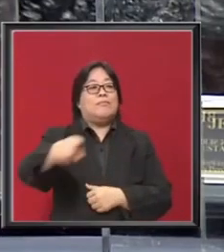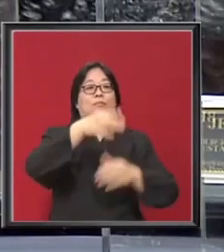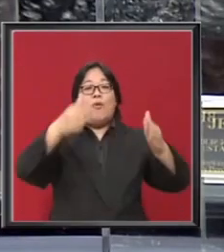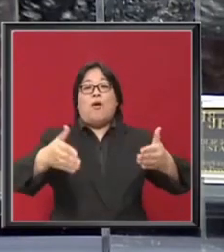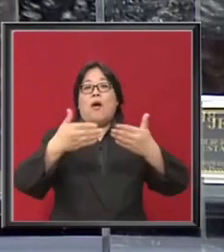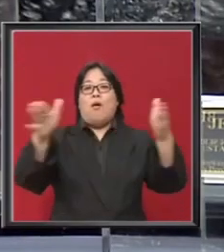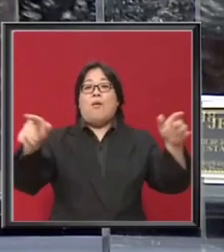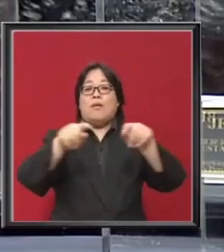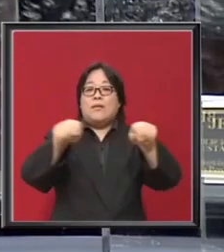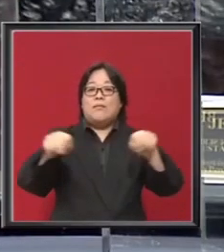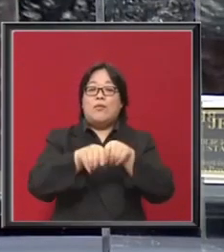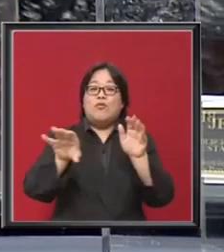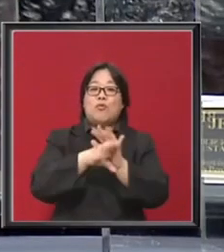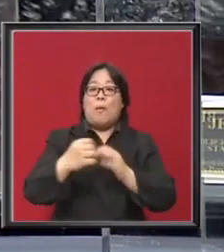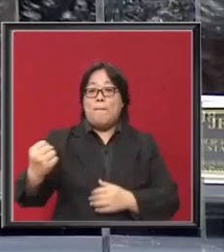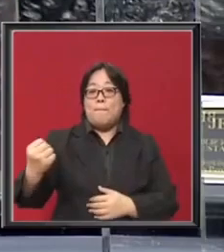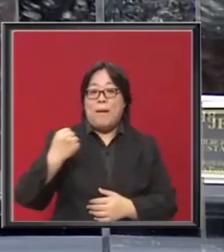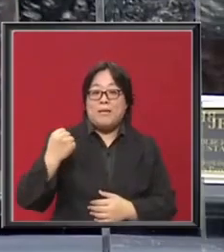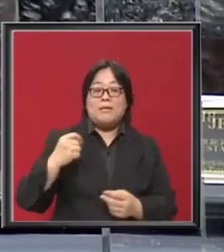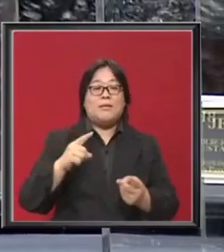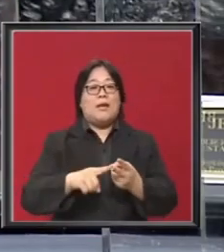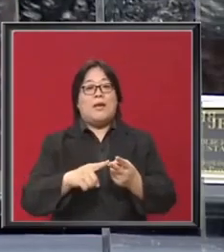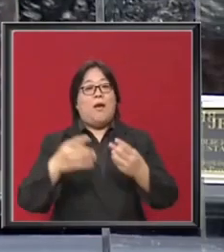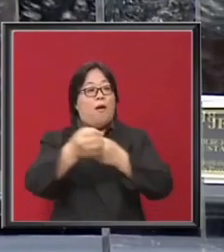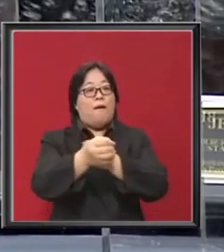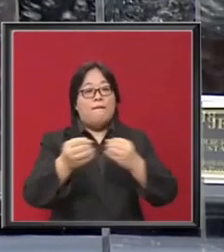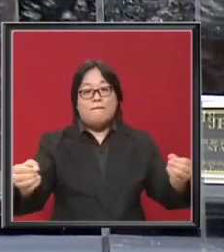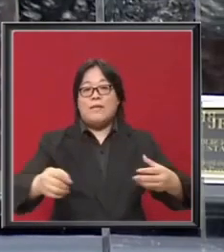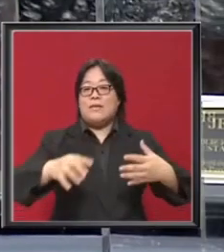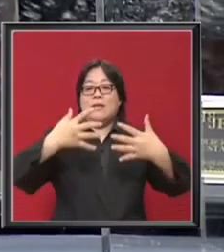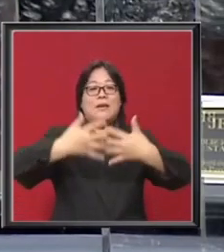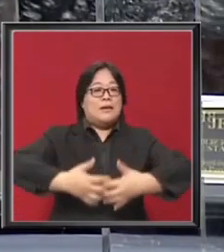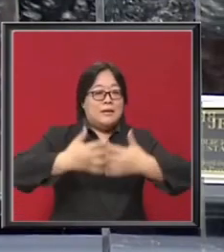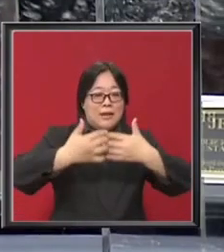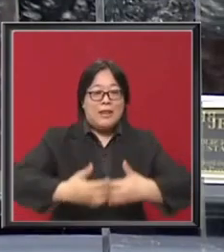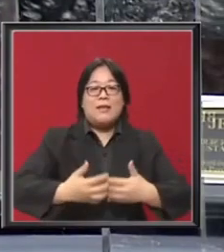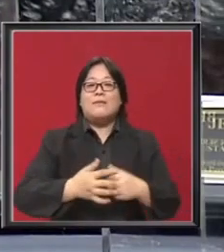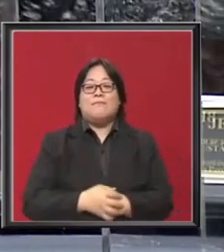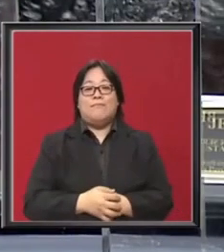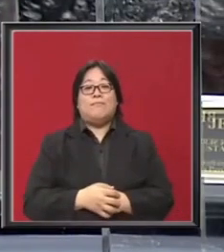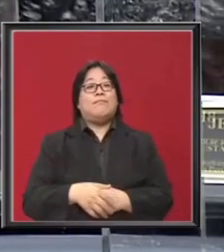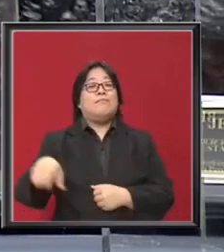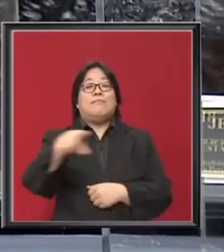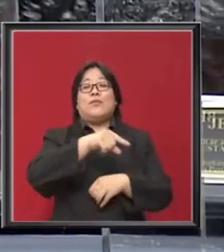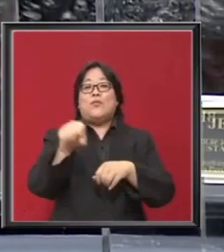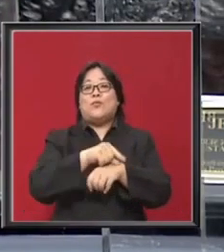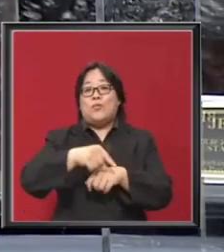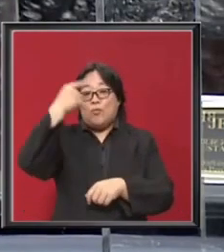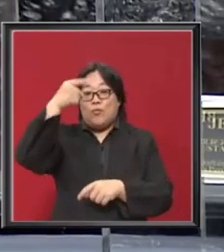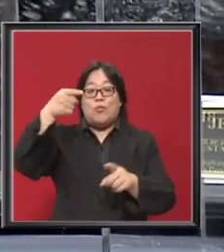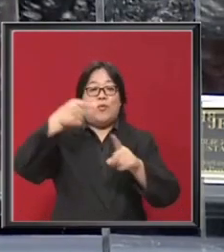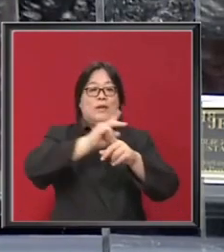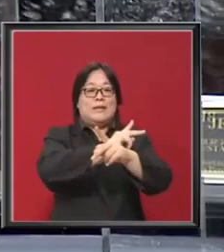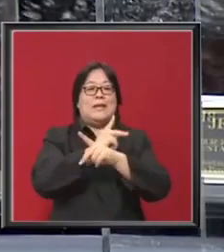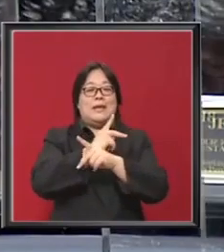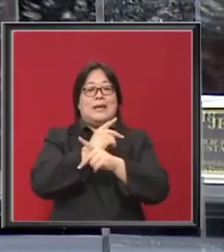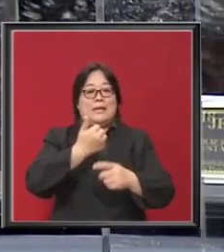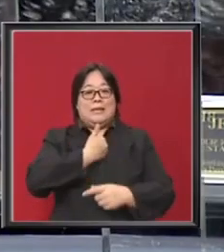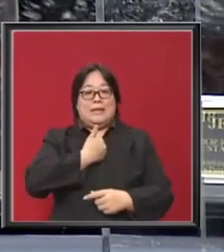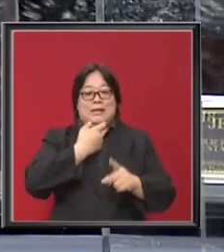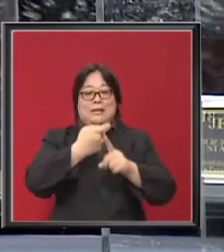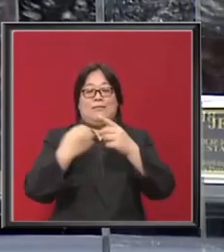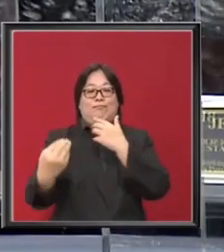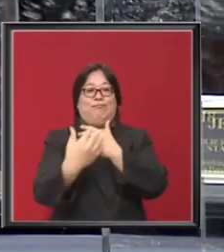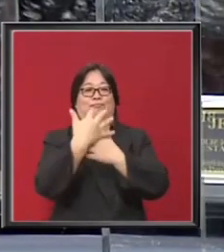oleh orang awam di premis seperti Pasa basah Pasaraya pejabat hilang dan sumpah moyang yang digunakan bagi Tujuan perlindungan diri pada